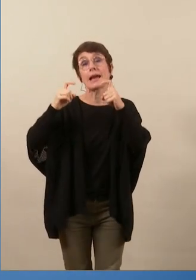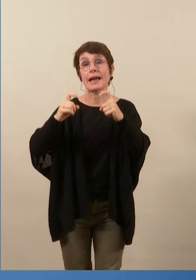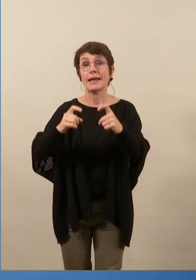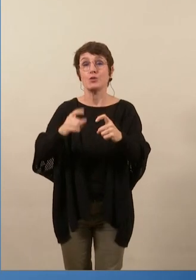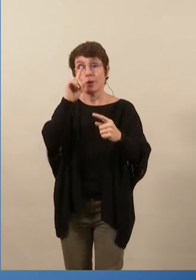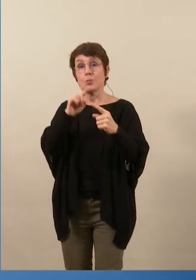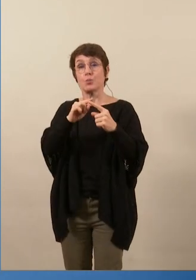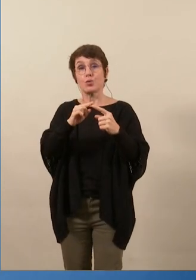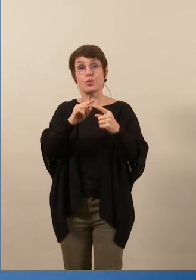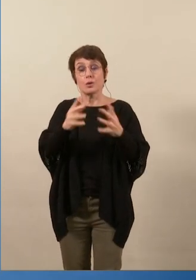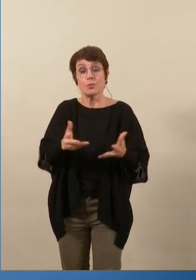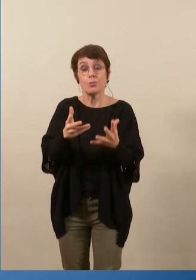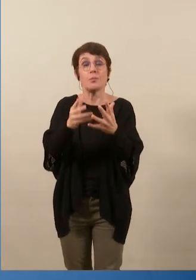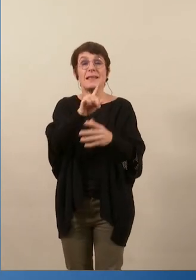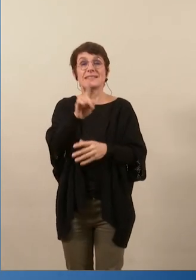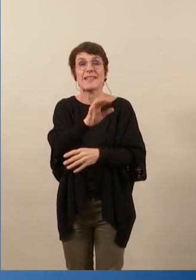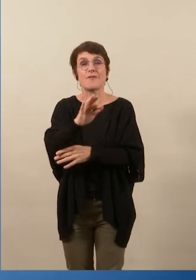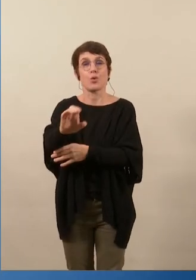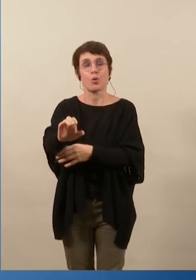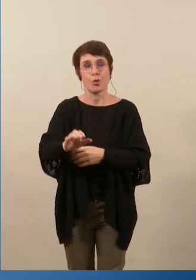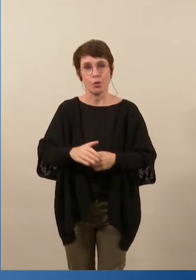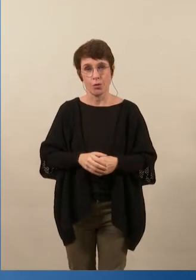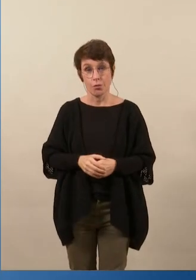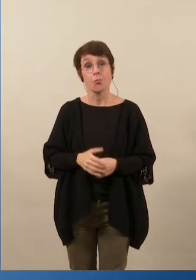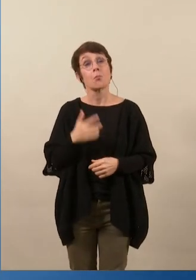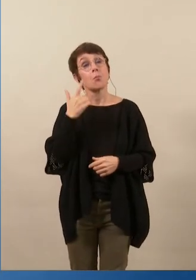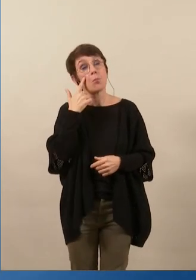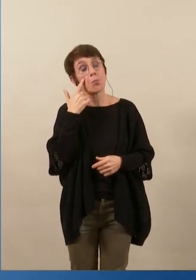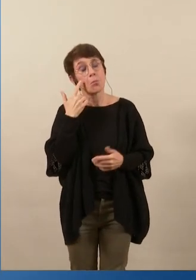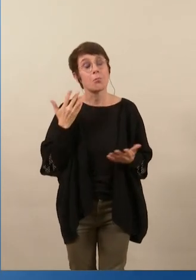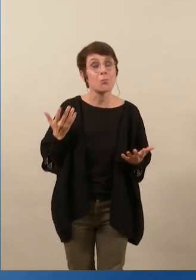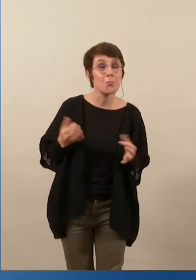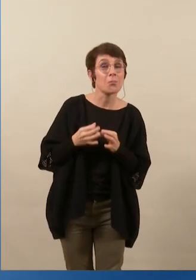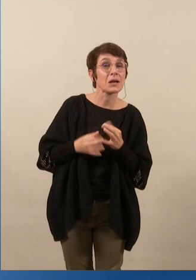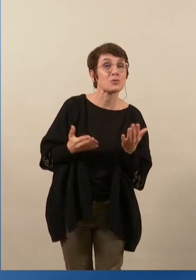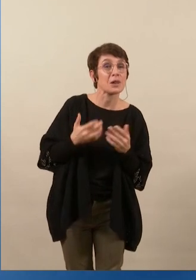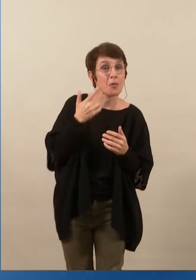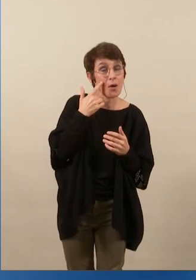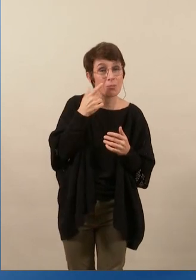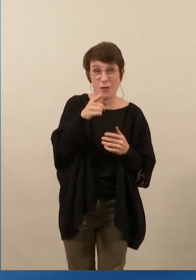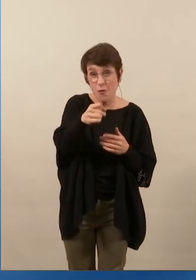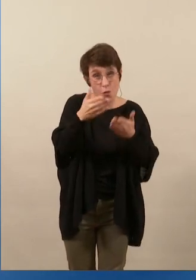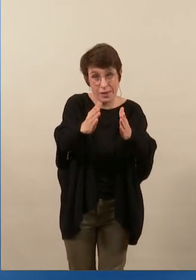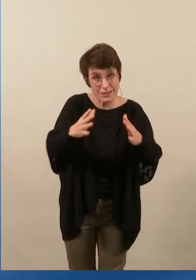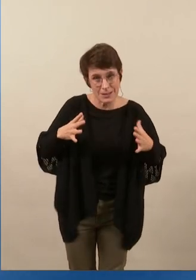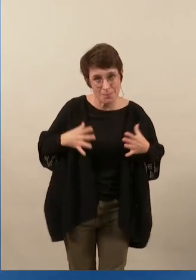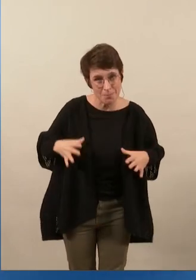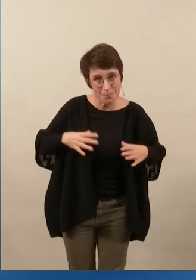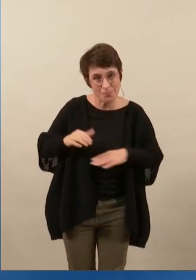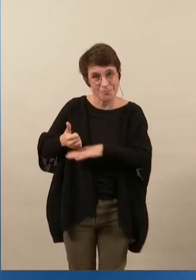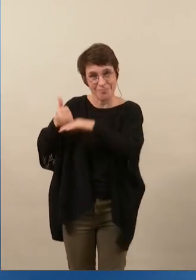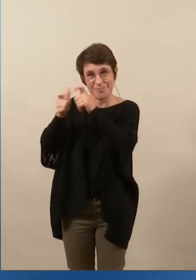ZFE on a hâte de voir sachant que ça ne dépend toujours pas de vous mais du SMAG que vous avez